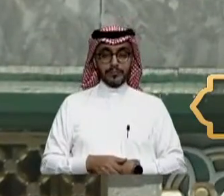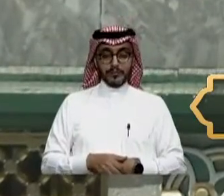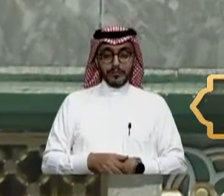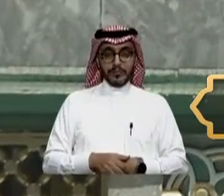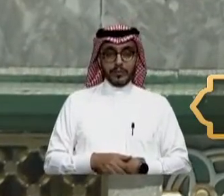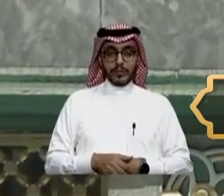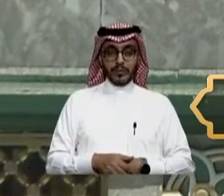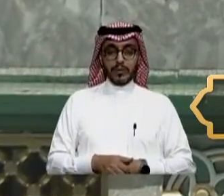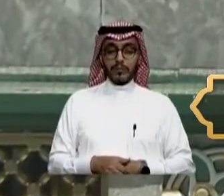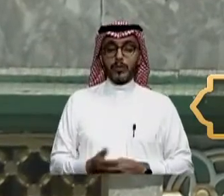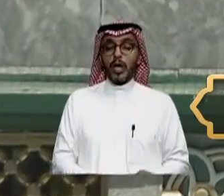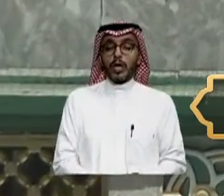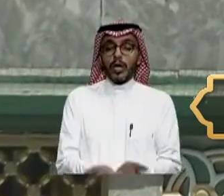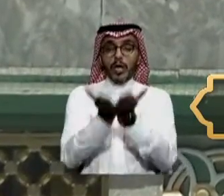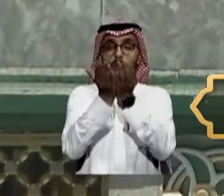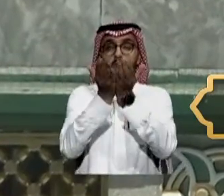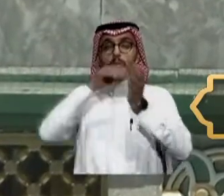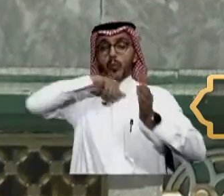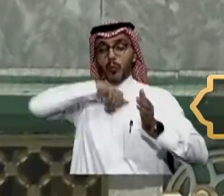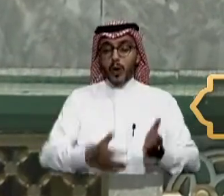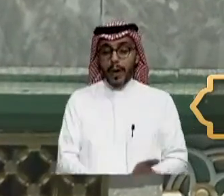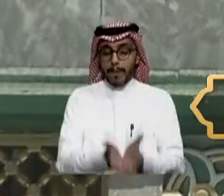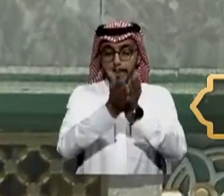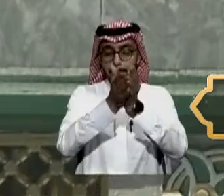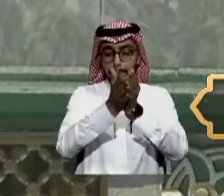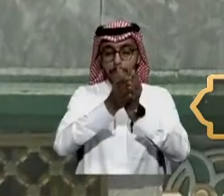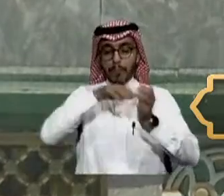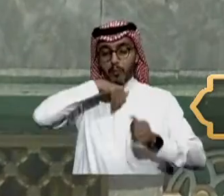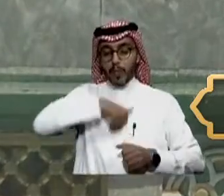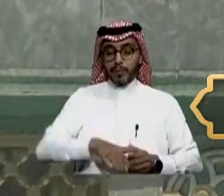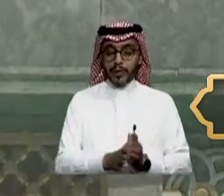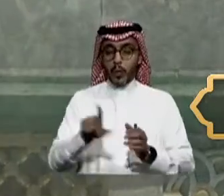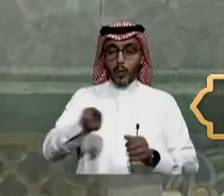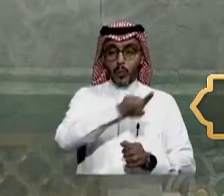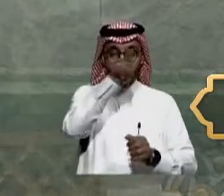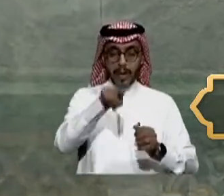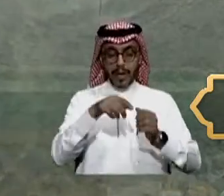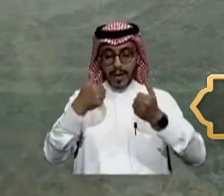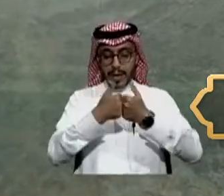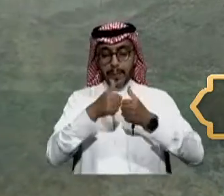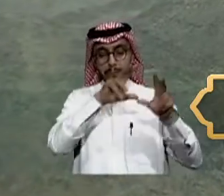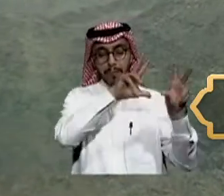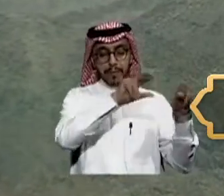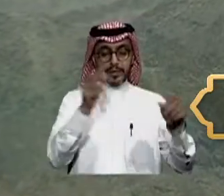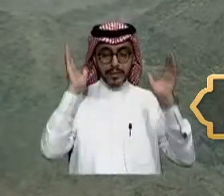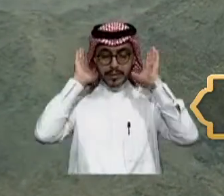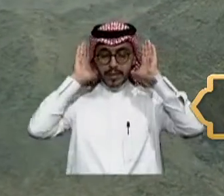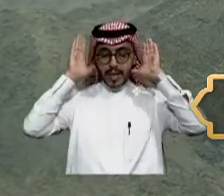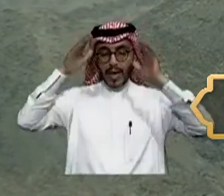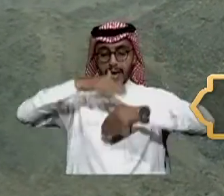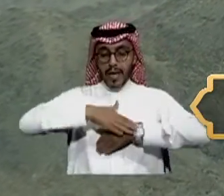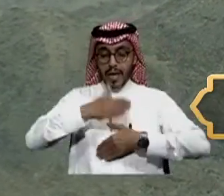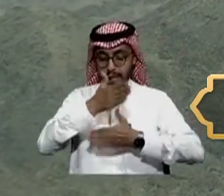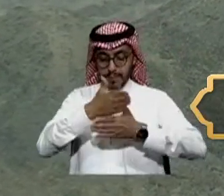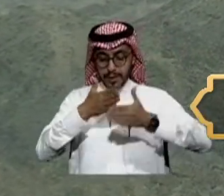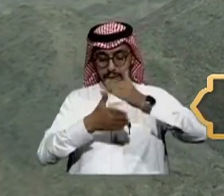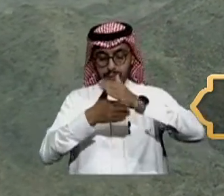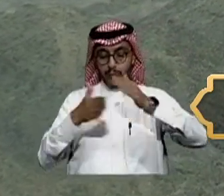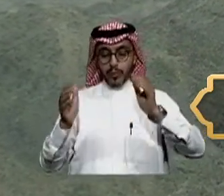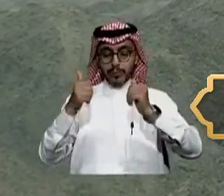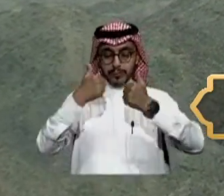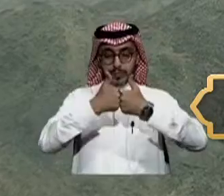تسليما اللهم صل على محمد محمد وعلى ال محمد كما صليت على ابراهيم وعلى ال